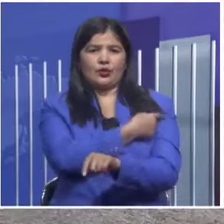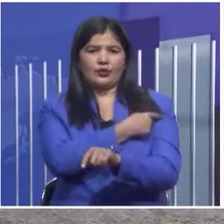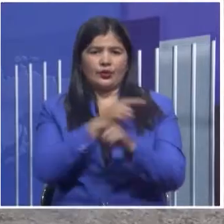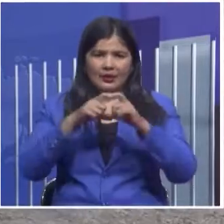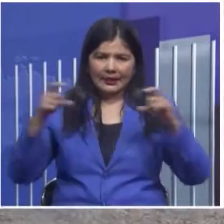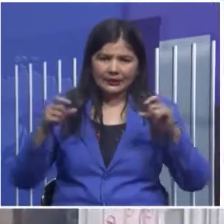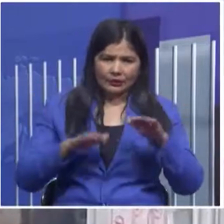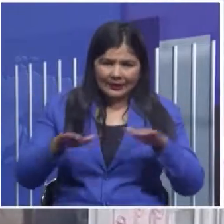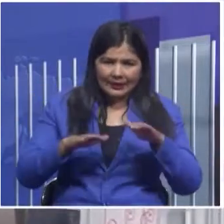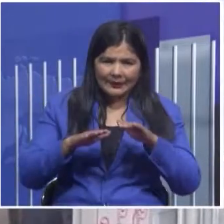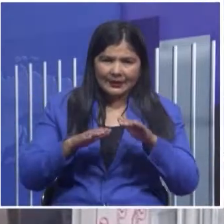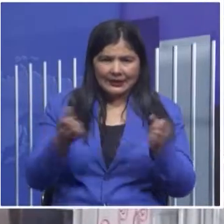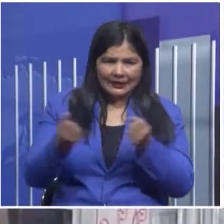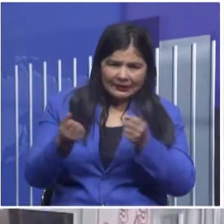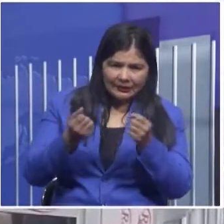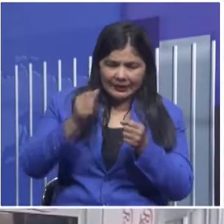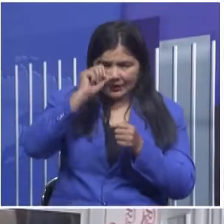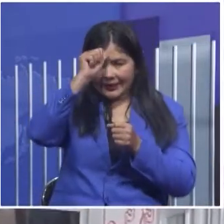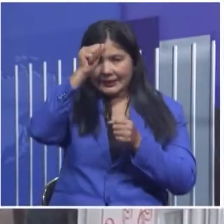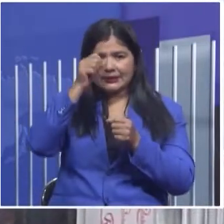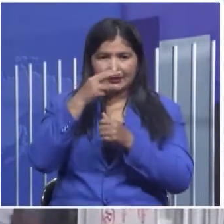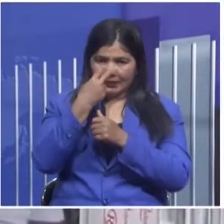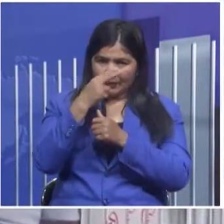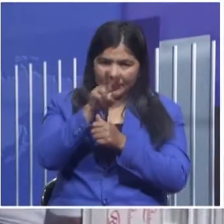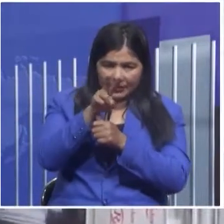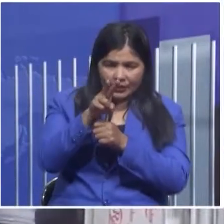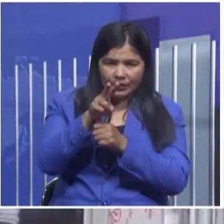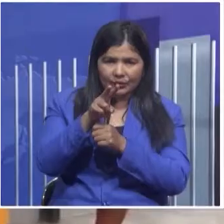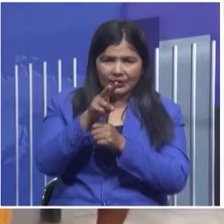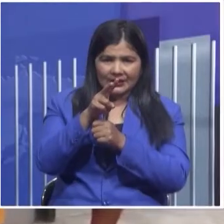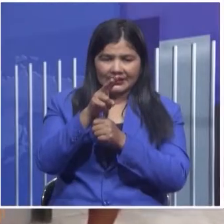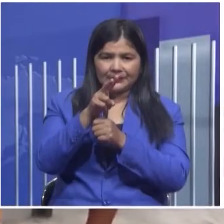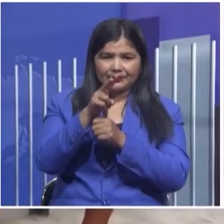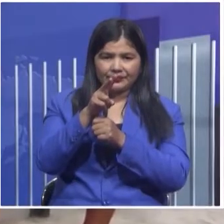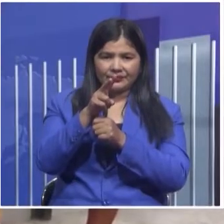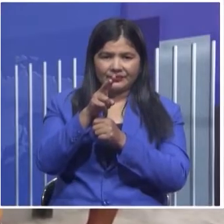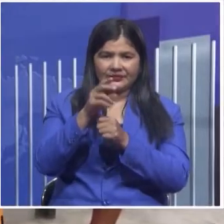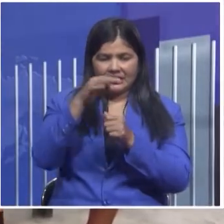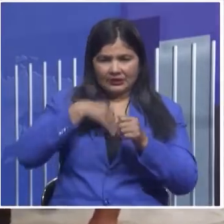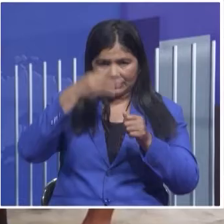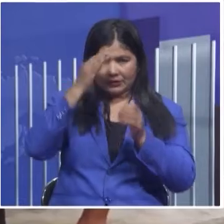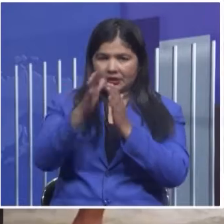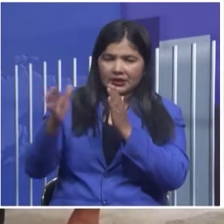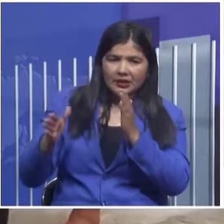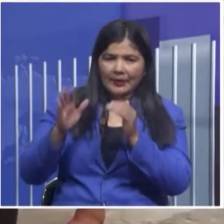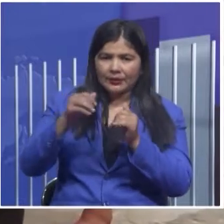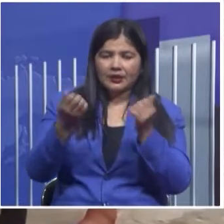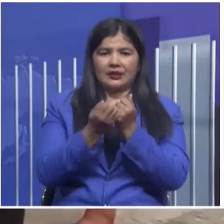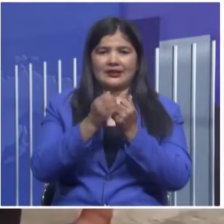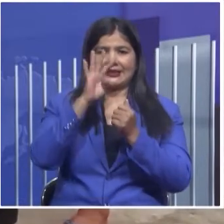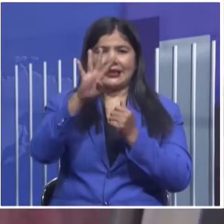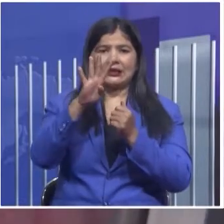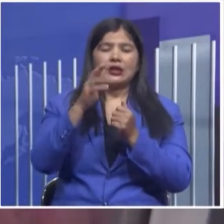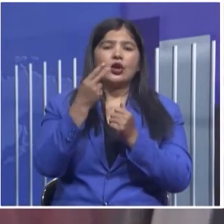कार्डका आधारमा गाडीका गाडी भारतीय पर्यटकहरू तीर्थस्थल र पर्यटकीय स्थल घुम्न आउने गरेका छन्। लुम्बिनी प्रदेशका 4 वटा कोरोना